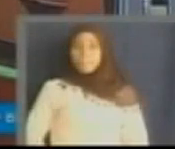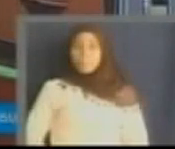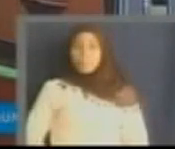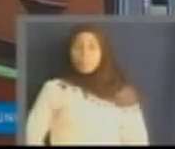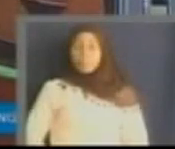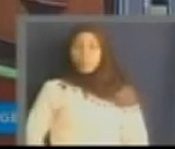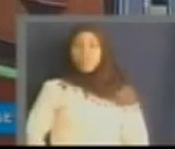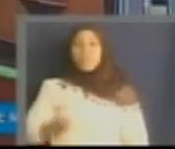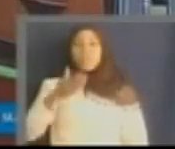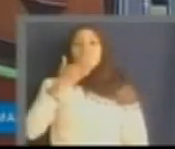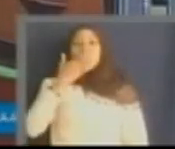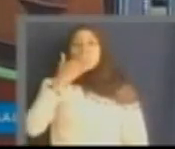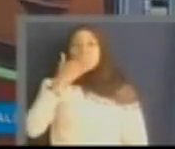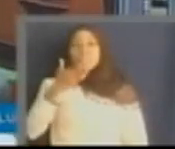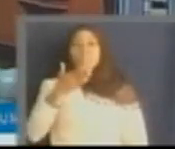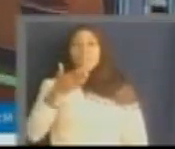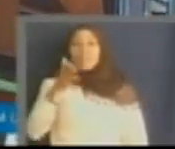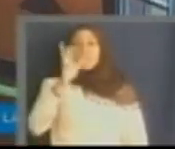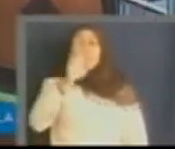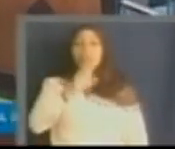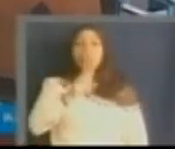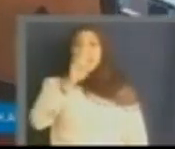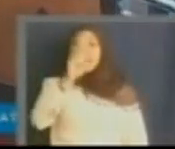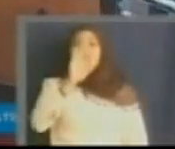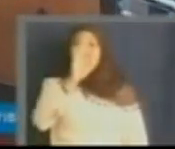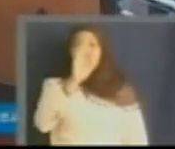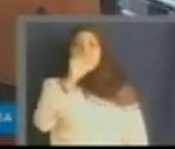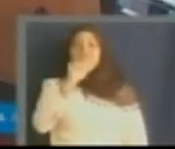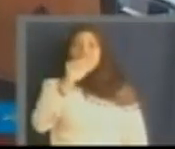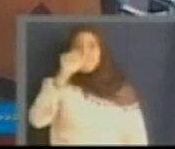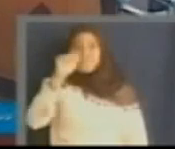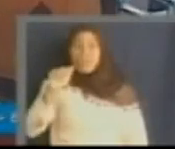Taarifa ya rufaa ya mjumbe Mheshimiwa John Mnyika.